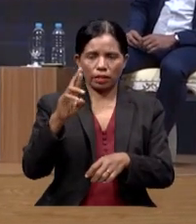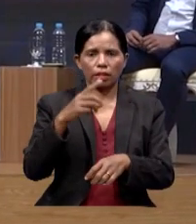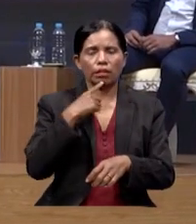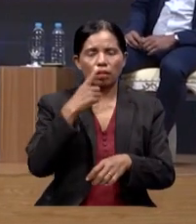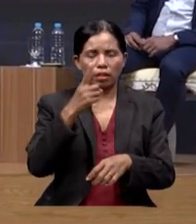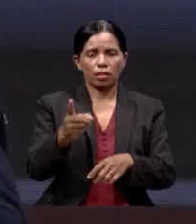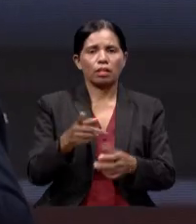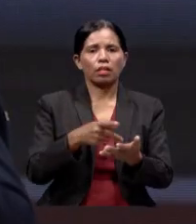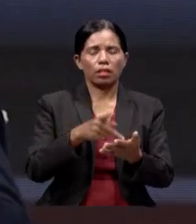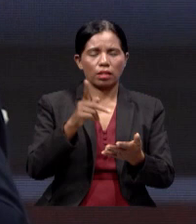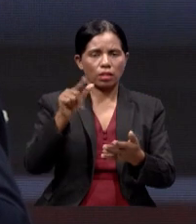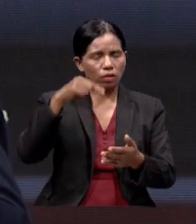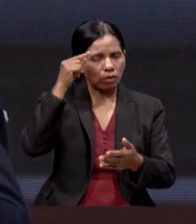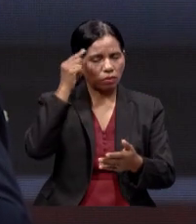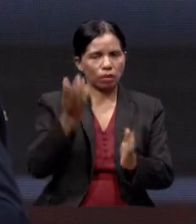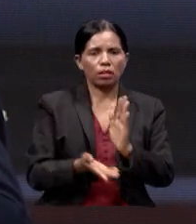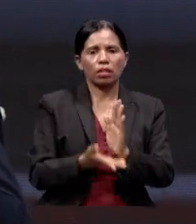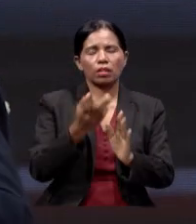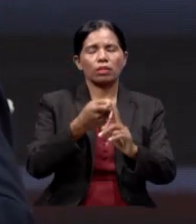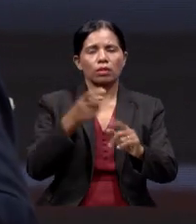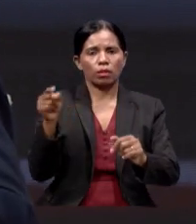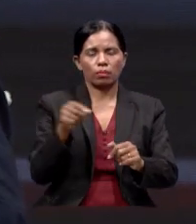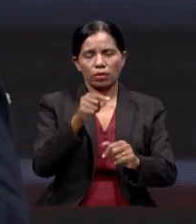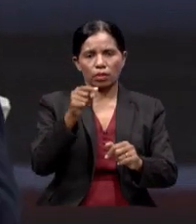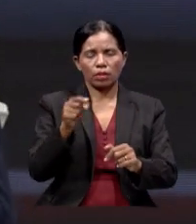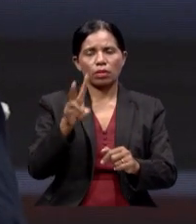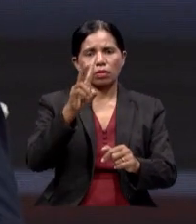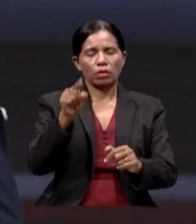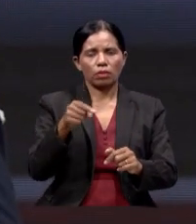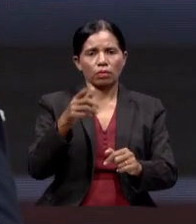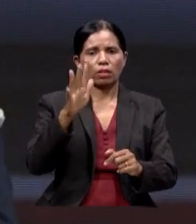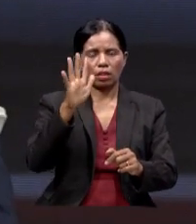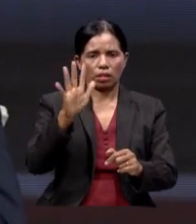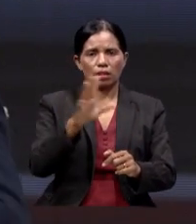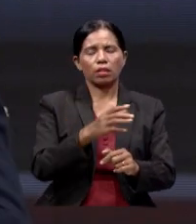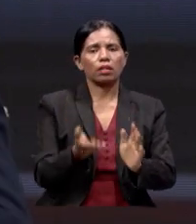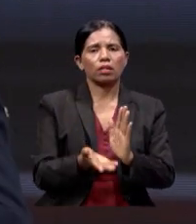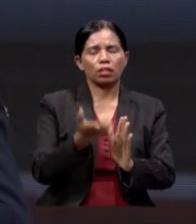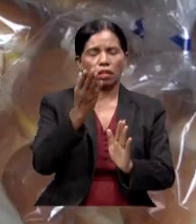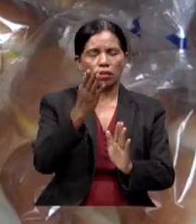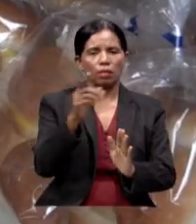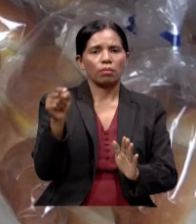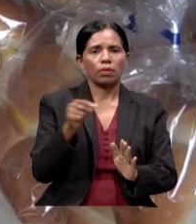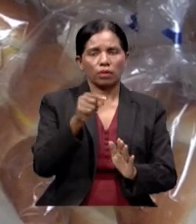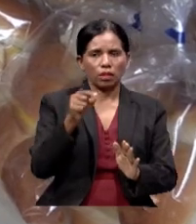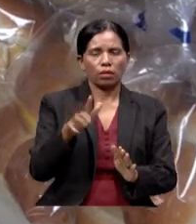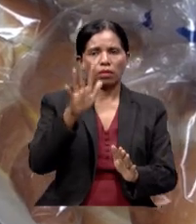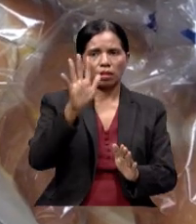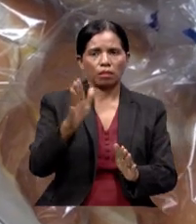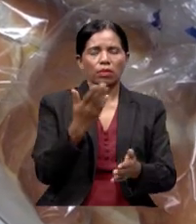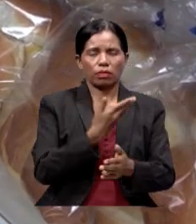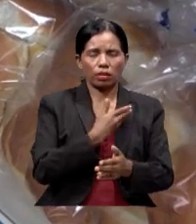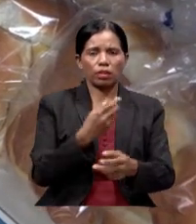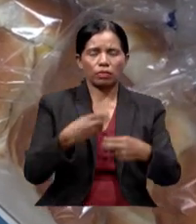imposto selektivo nebe governo hasae husi persentu 2,5 sae ba persentu 5 implika makas ba